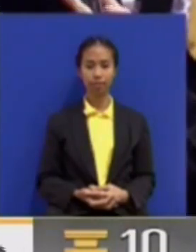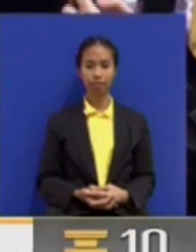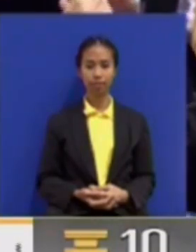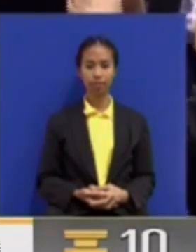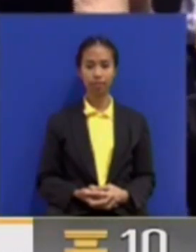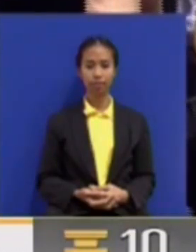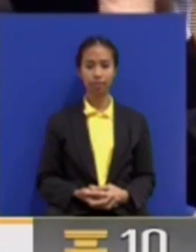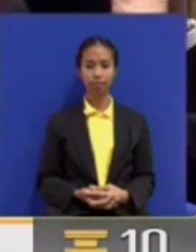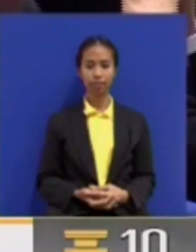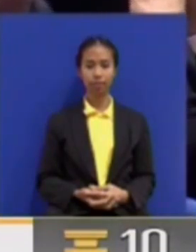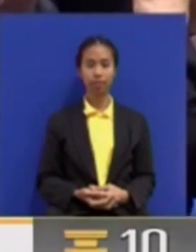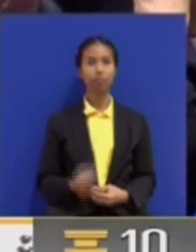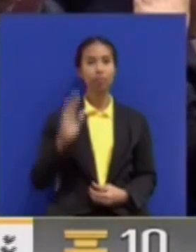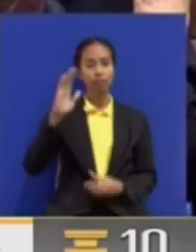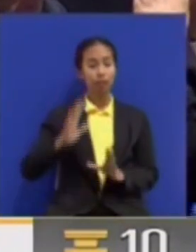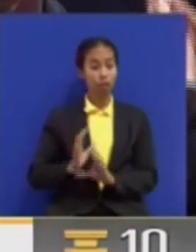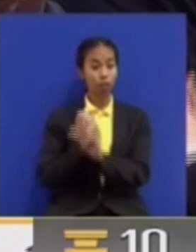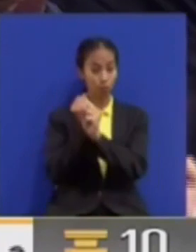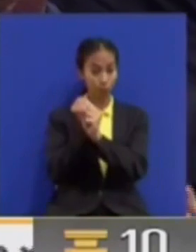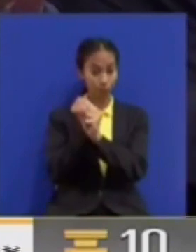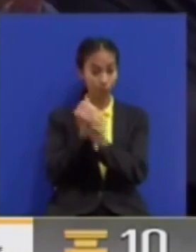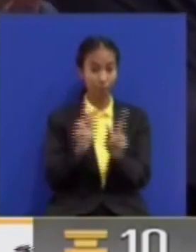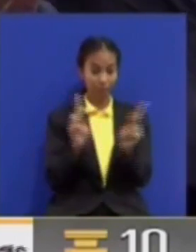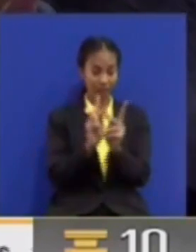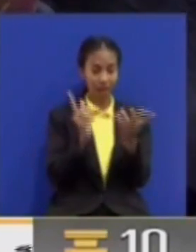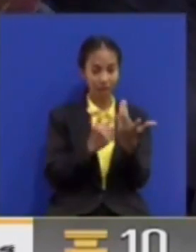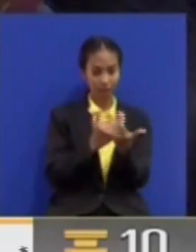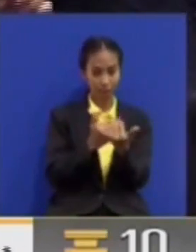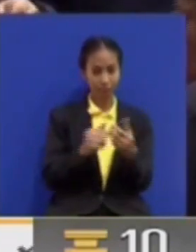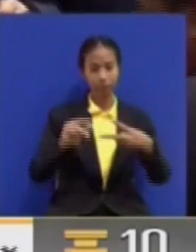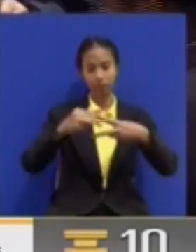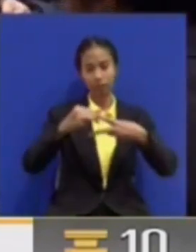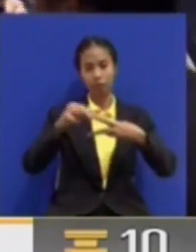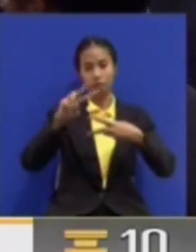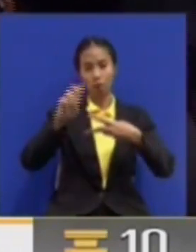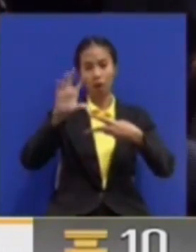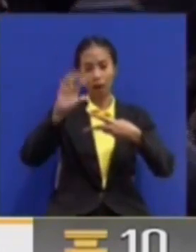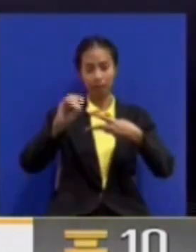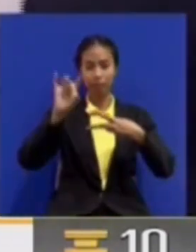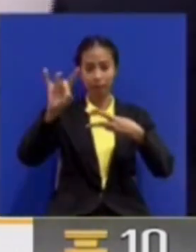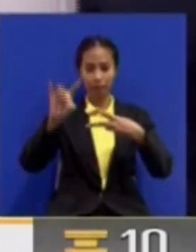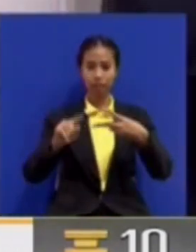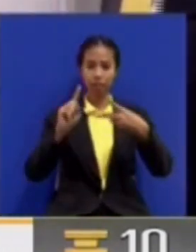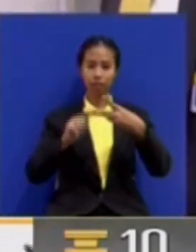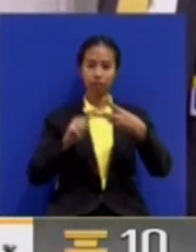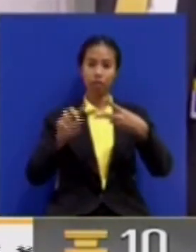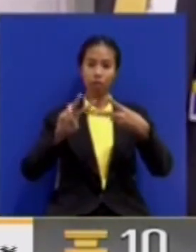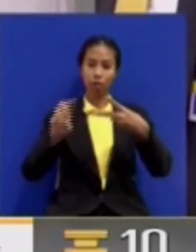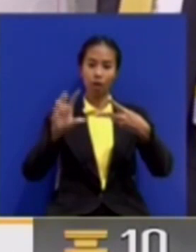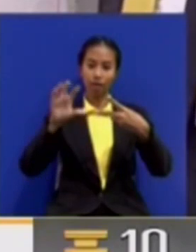พรรคชาติไทยพัฒนาม ี10เสียง ค่ะชักชาติไทยพัฒนามี10ใช่เพราะเมื่อวานชาติไทยพัฒ